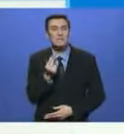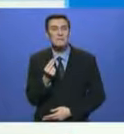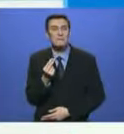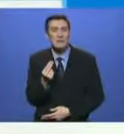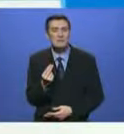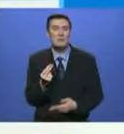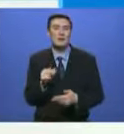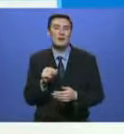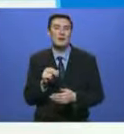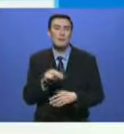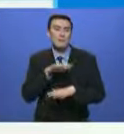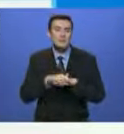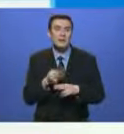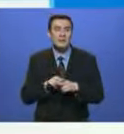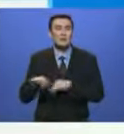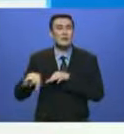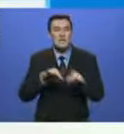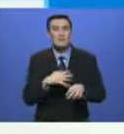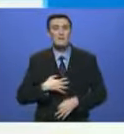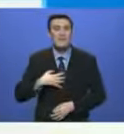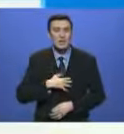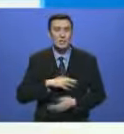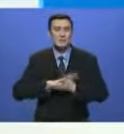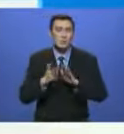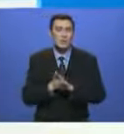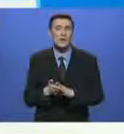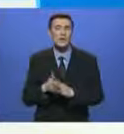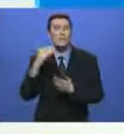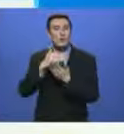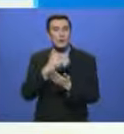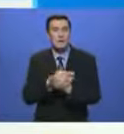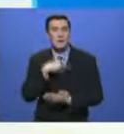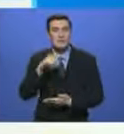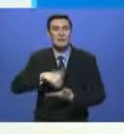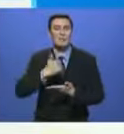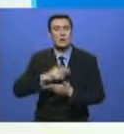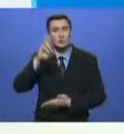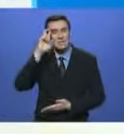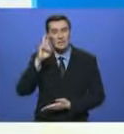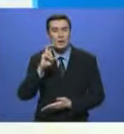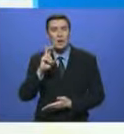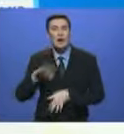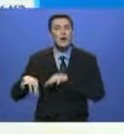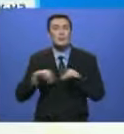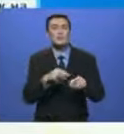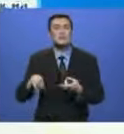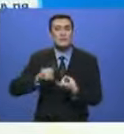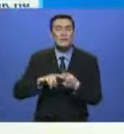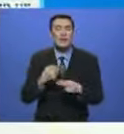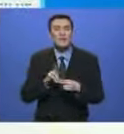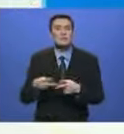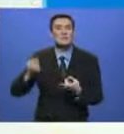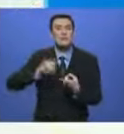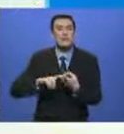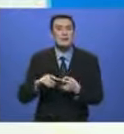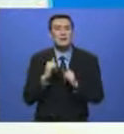финансовыми ресурсами. Поэтому транспорт является главной составляющей программы «Нурлыжол», отметил глава государства. Коммуникации – это кровеносные сосуды